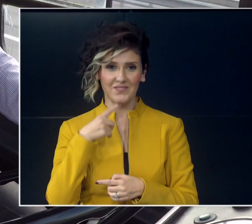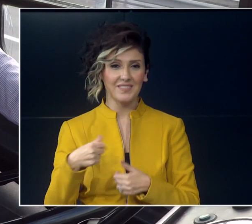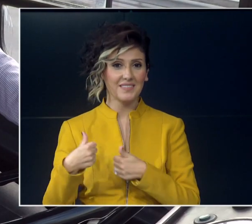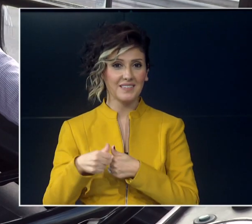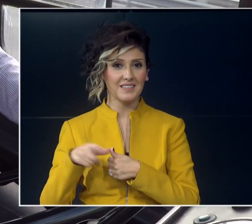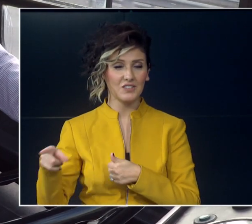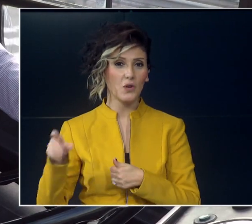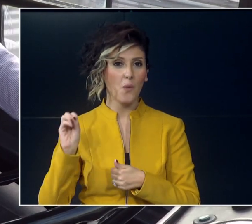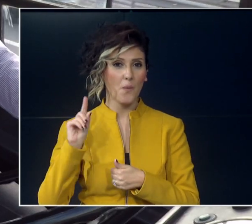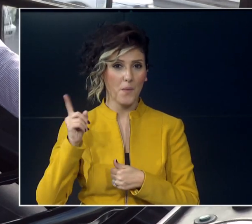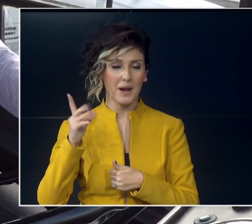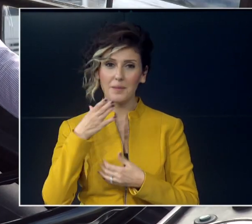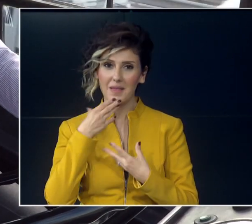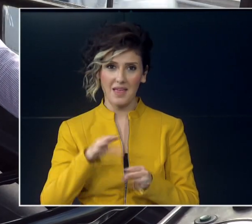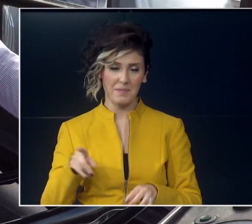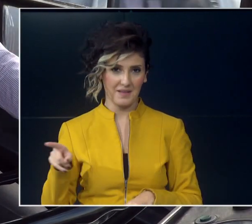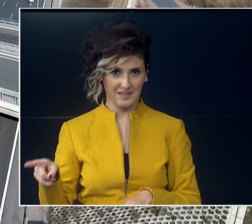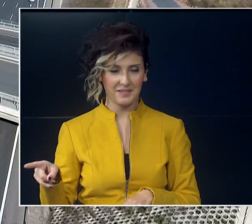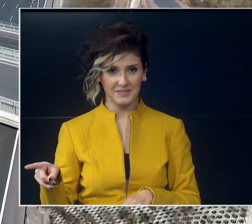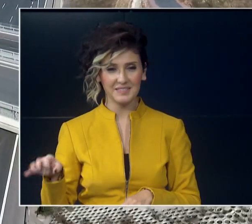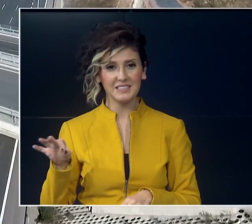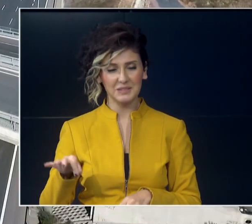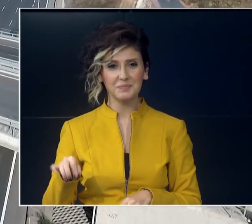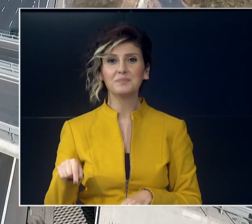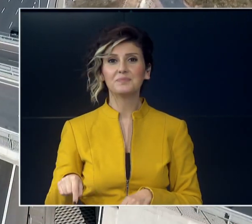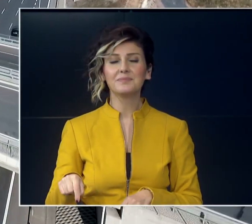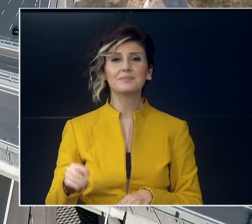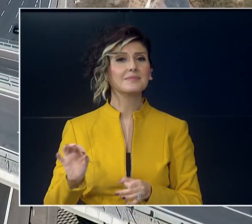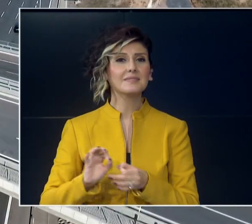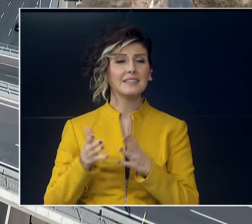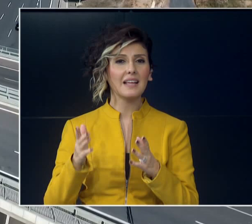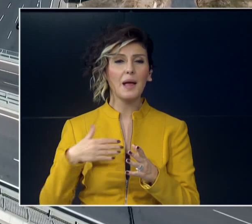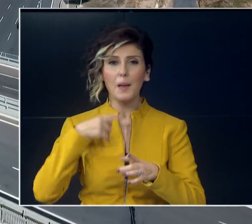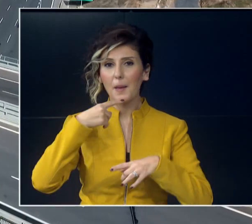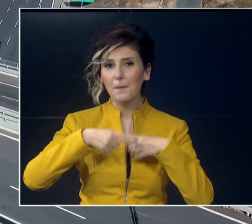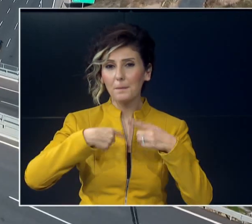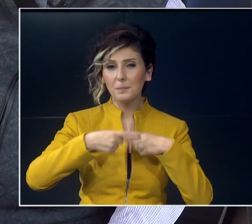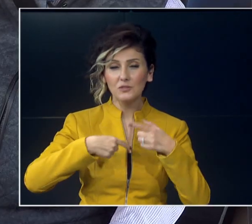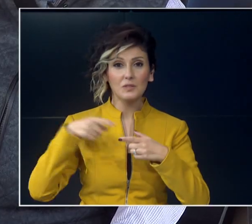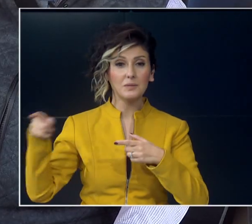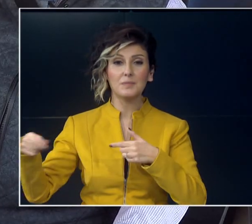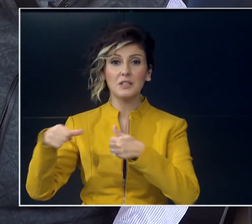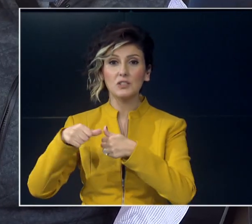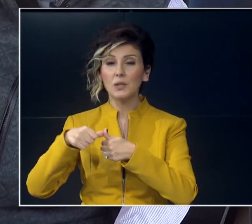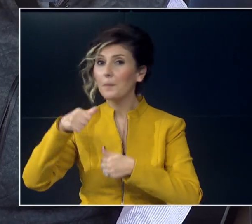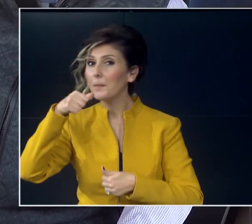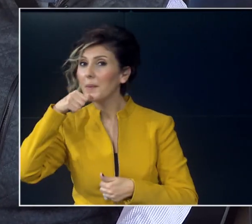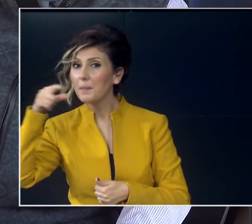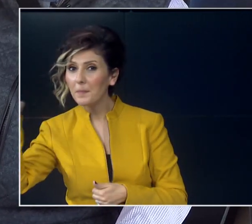Eşim öğretmen, emekli öğretmen. Şöyle biz amcazade, yani eşimin babasıyla